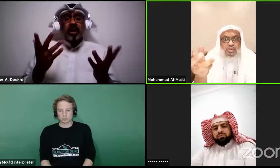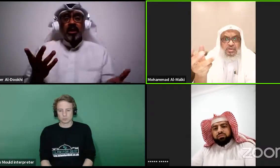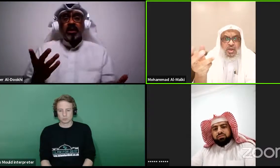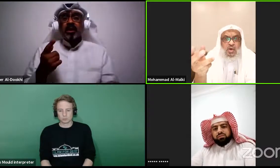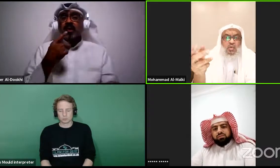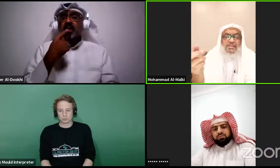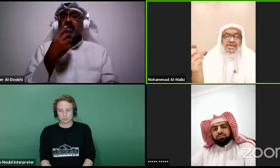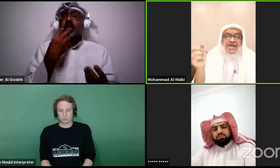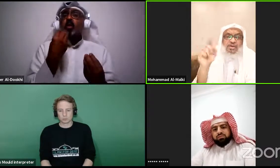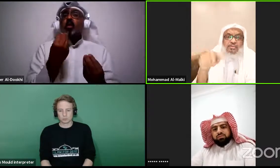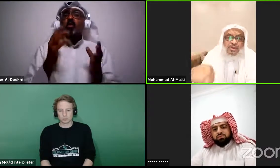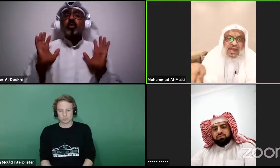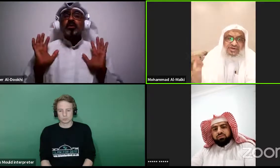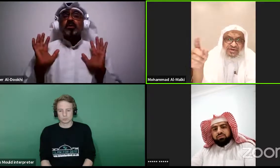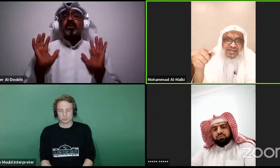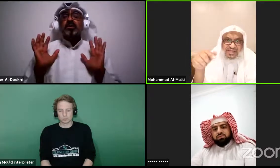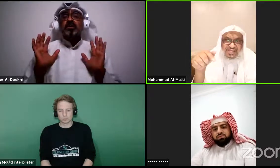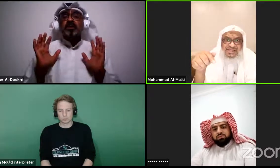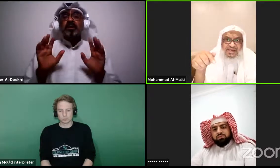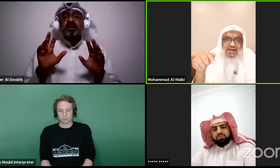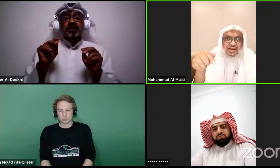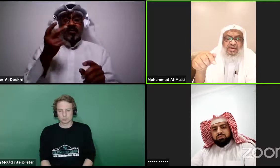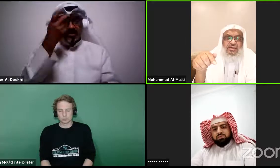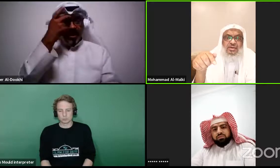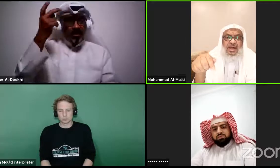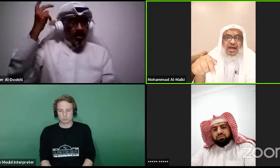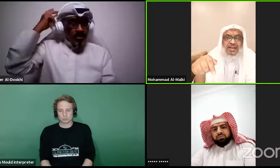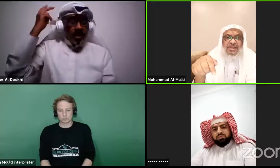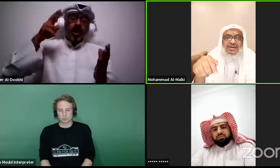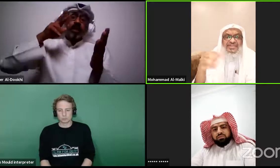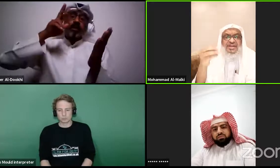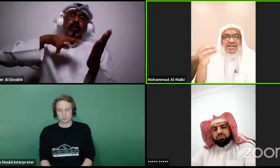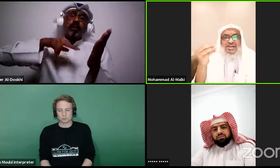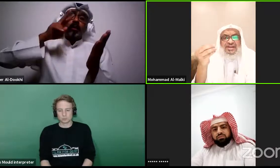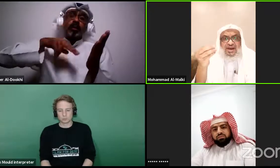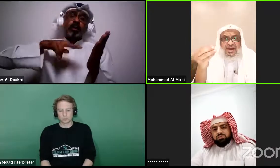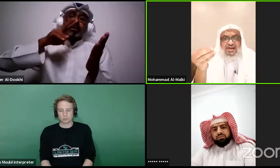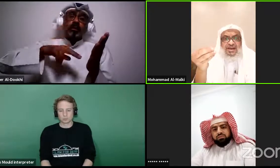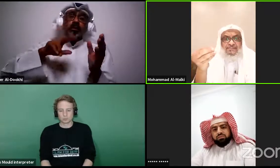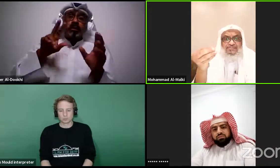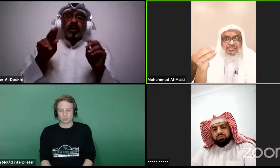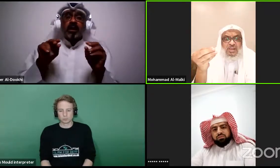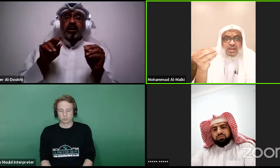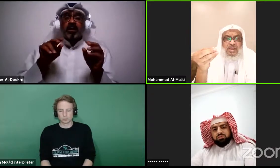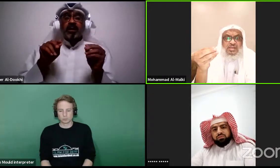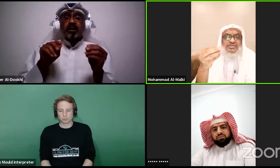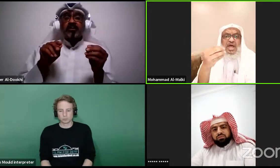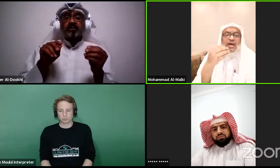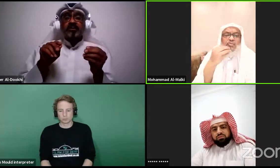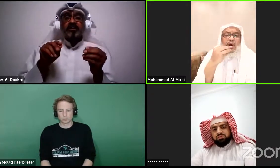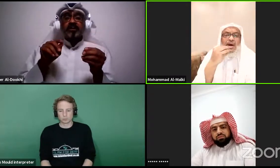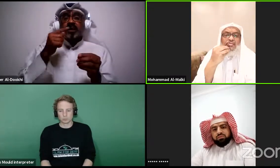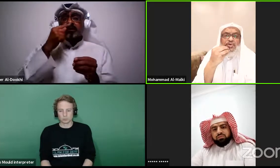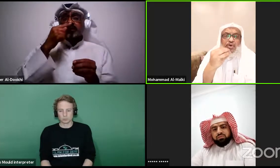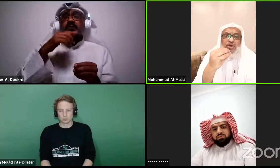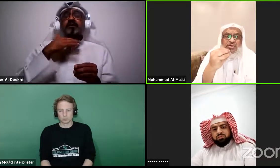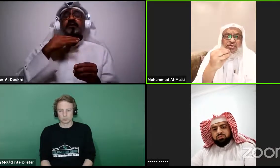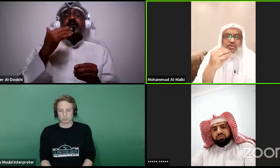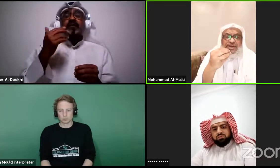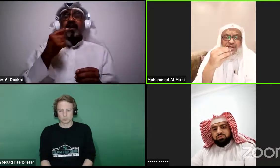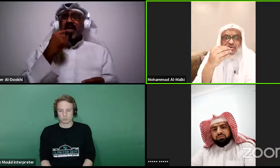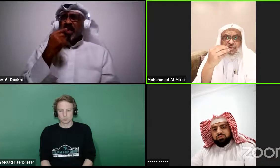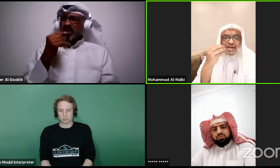حلو، ومثل المنافق الذي يقرأ القرآن كمثل الريحانة طعمها